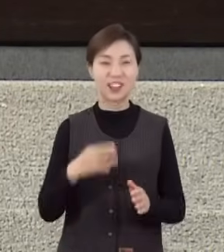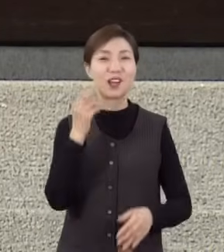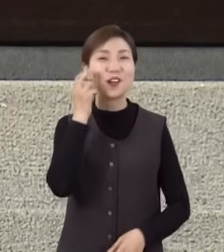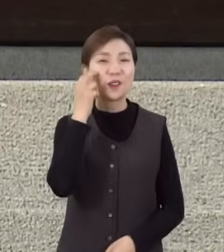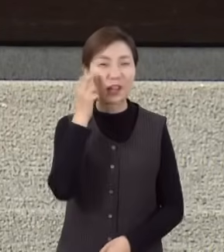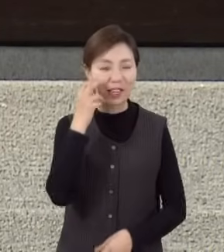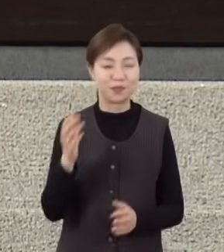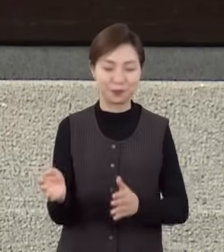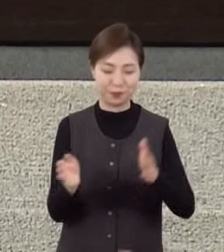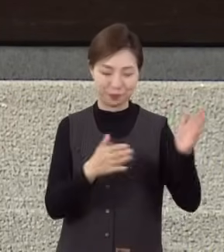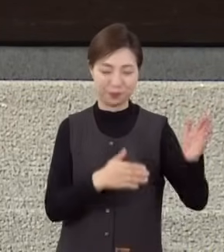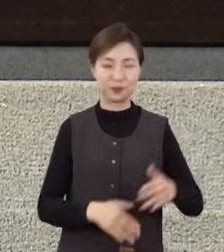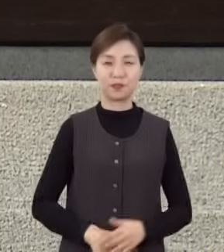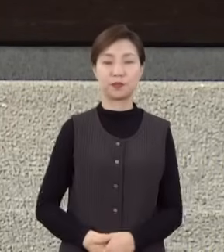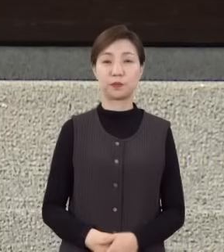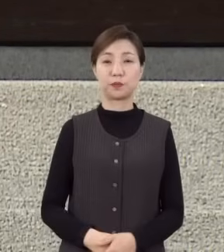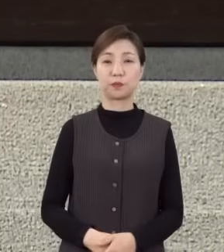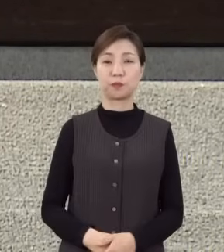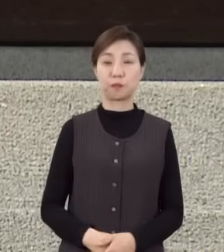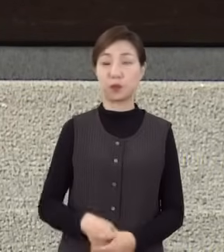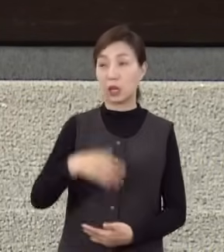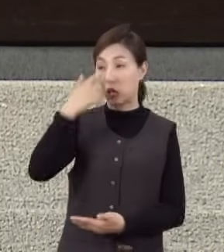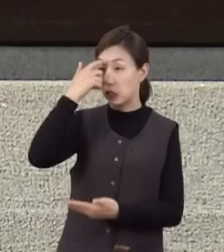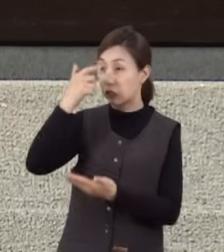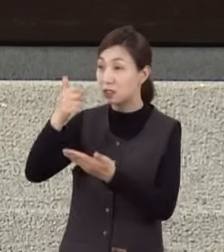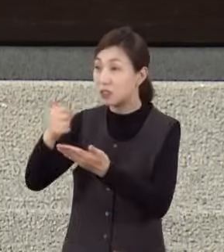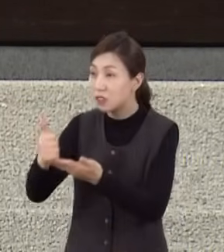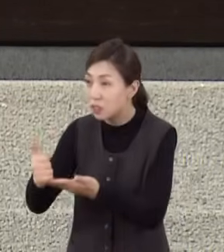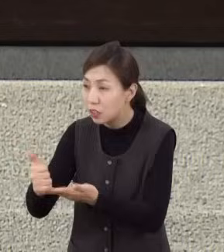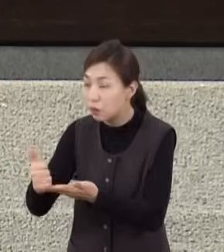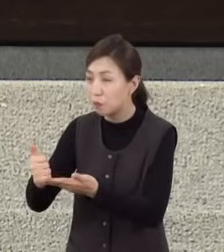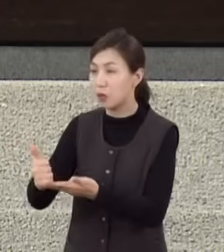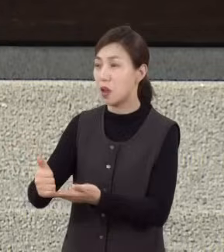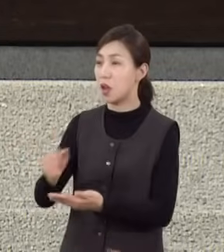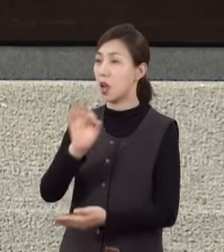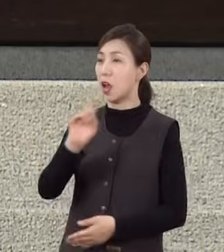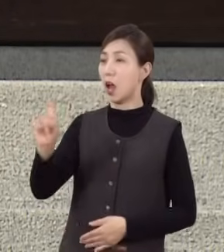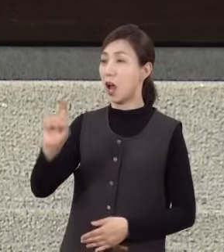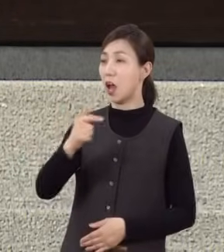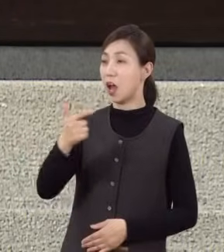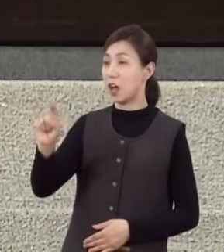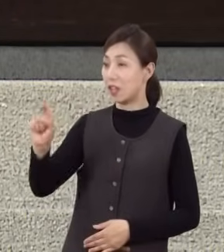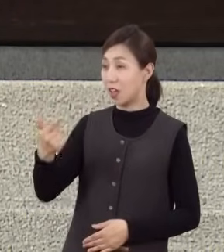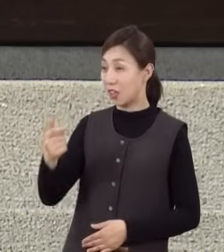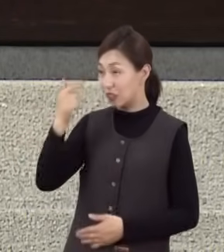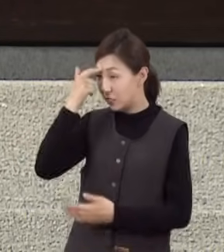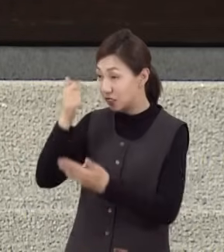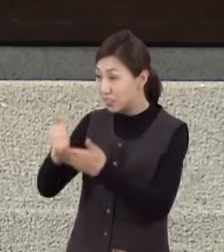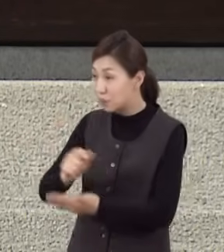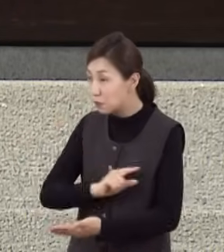성근 있는 거예요. 스님, 어쩐 일로 저희 집에 오셨습니까?